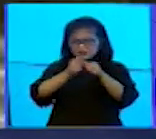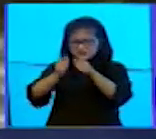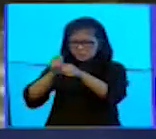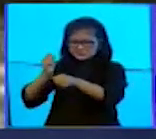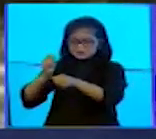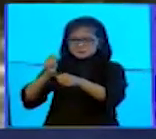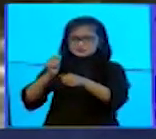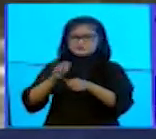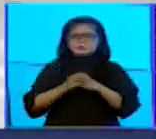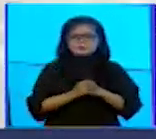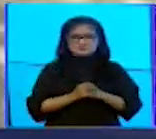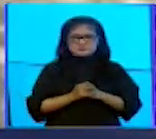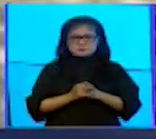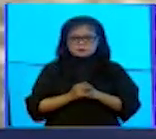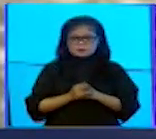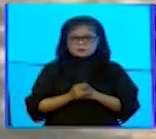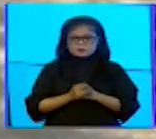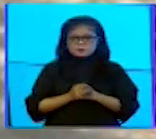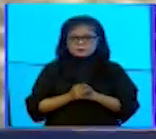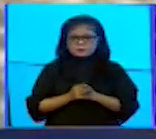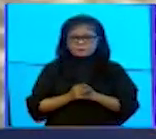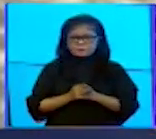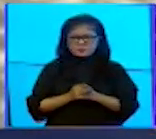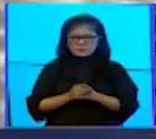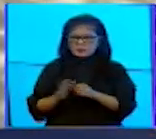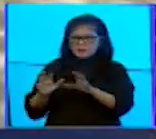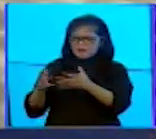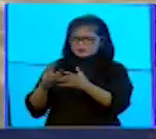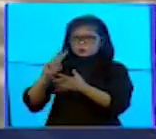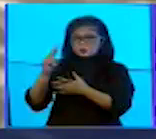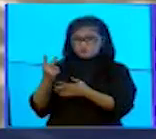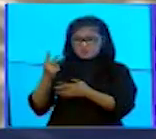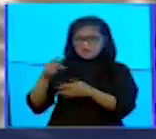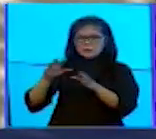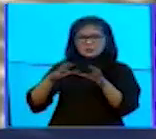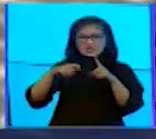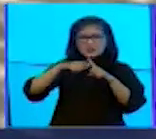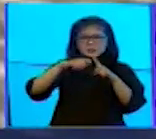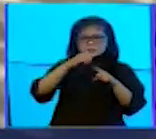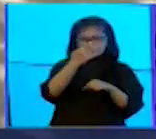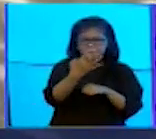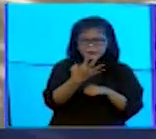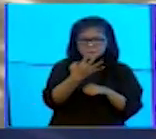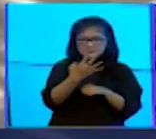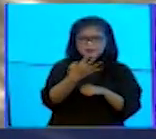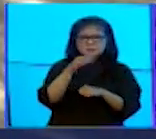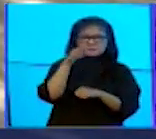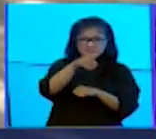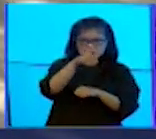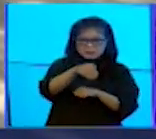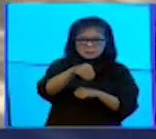test. Akhirnya kan satu pondok kena. Jadi dari kelas 2 sampai kelas 4. Kalau yang kemarin hasilnya ada